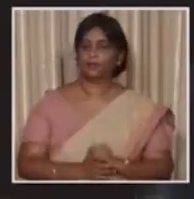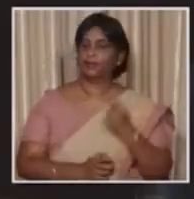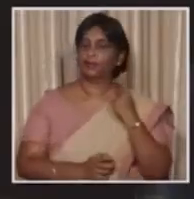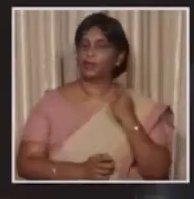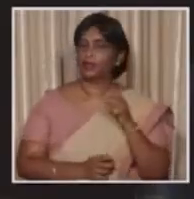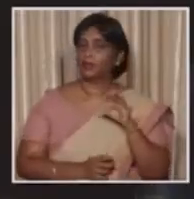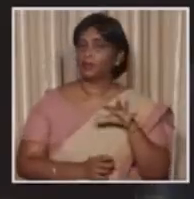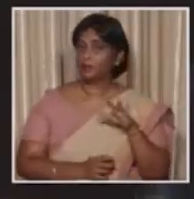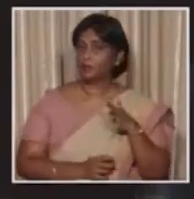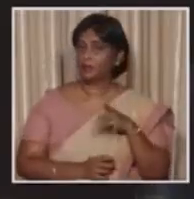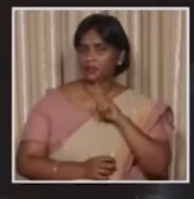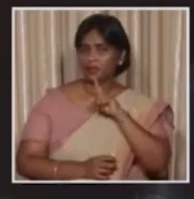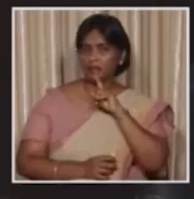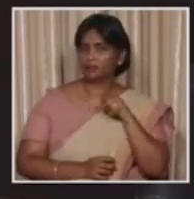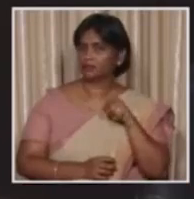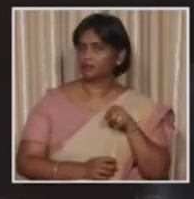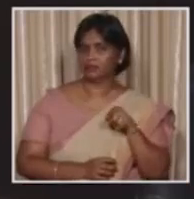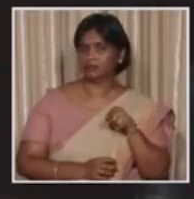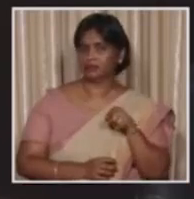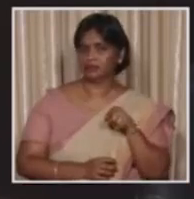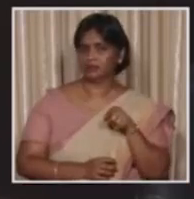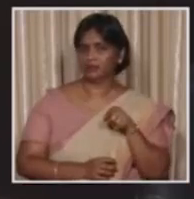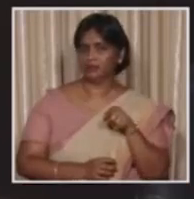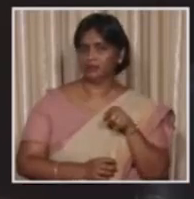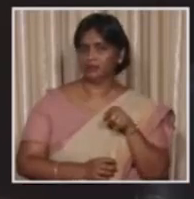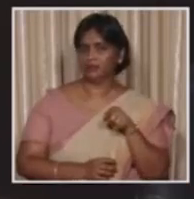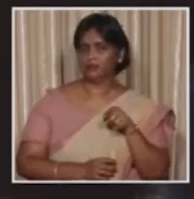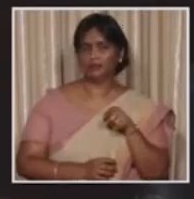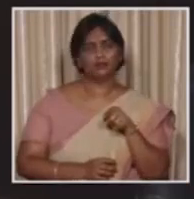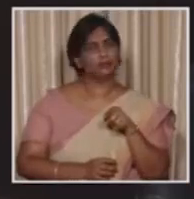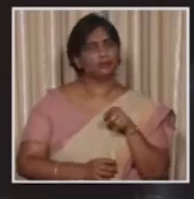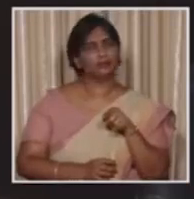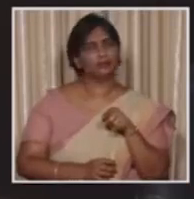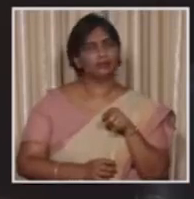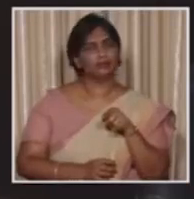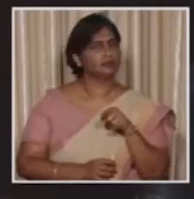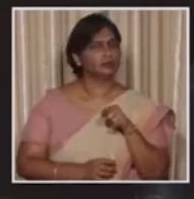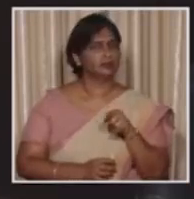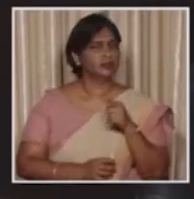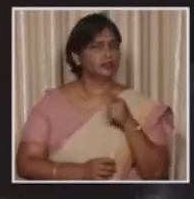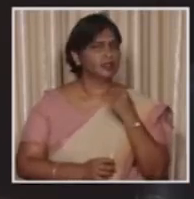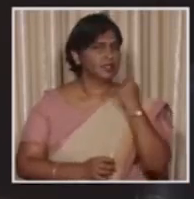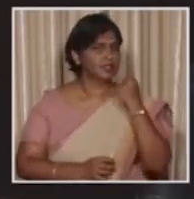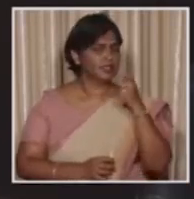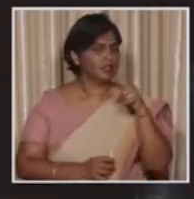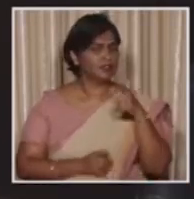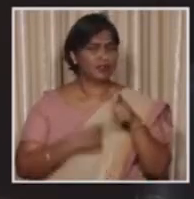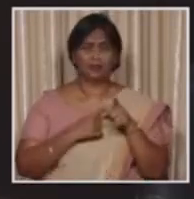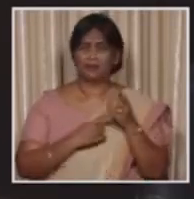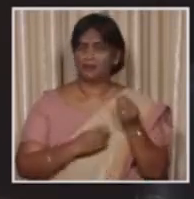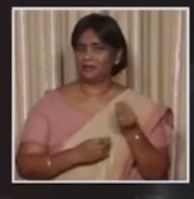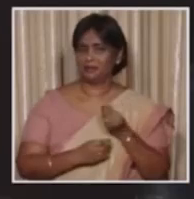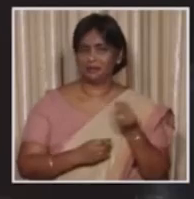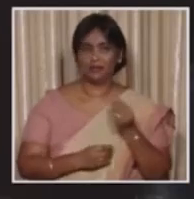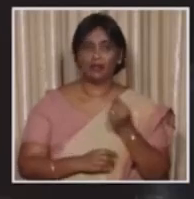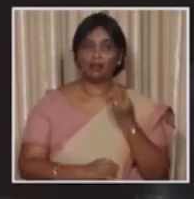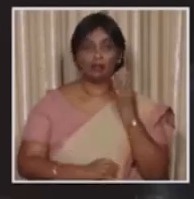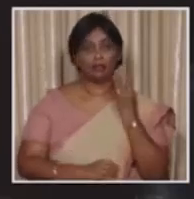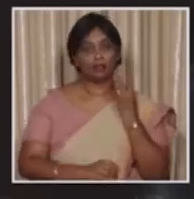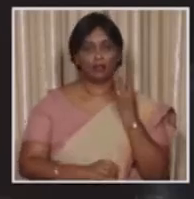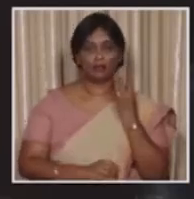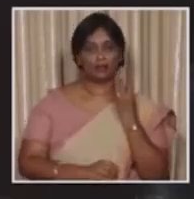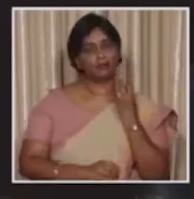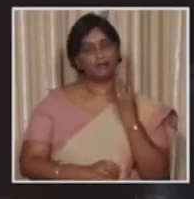தொழிலாளர்களை கூலியாட்களாக இல்லாது பங்காளிகளாக மாற்ற நடவடிக்கை எடுக்கப்பட வேண்டும் என தமிழ் முற்போக்கு கூட்டணியின் தலைவரும் நாடாளுமன்ற உறுப்பினருமான